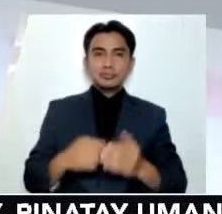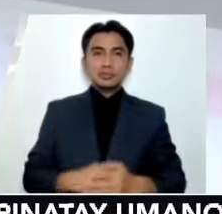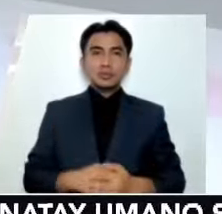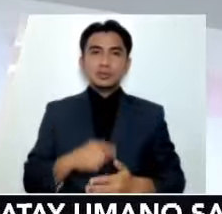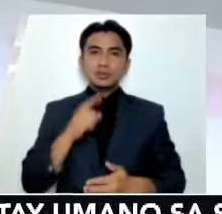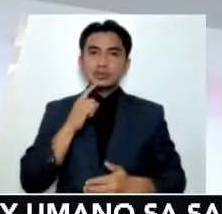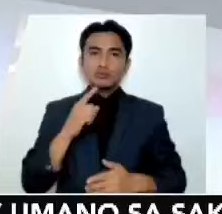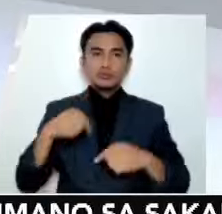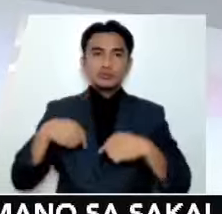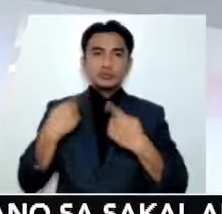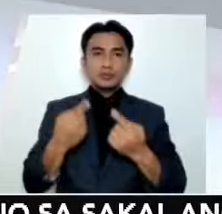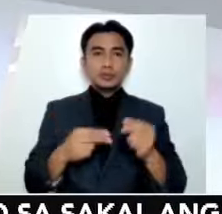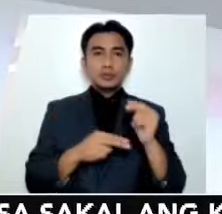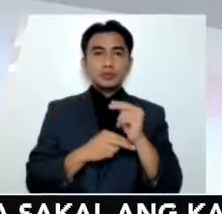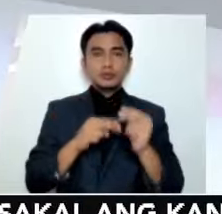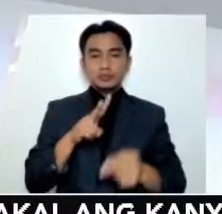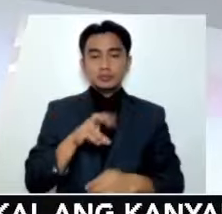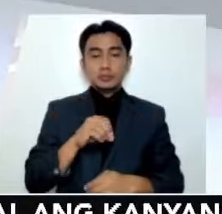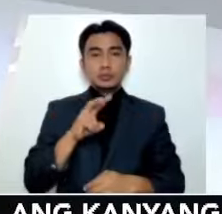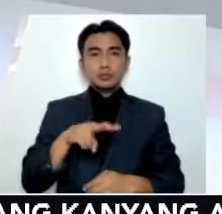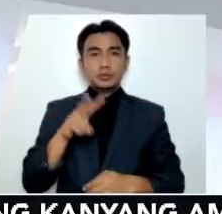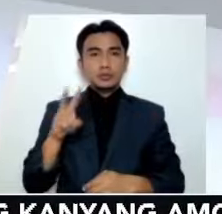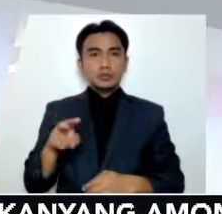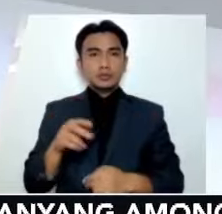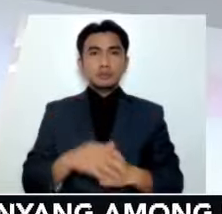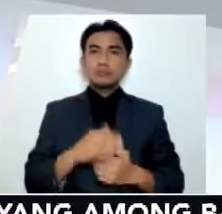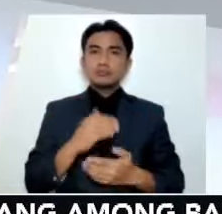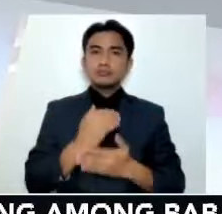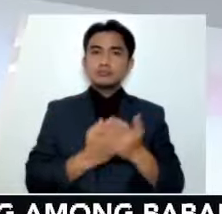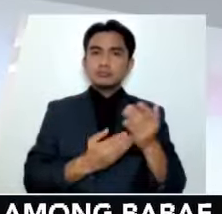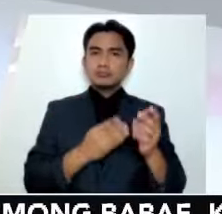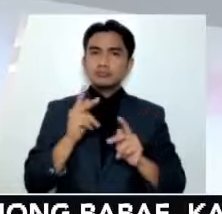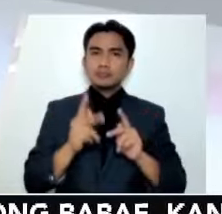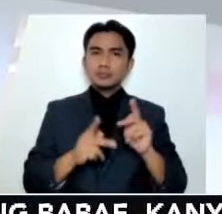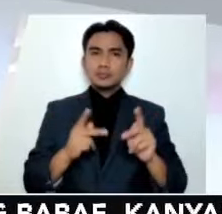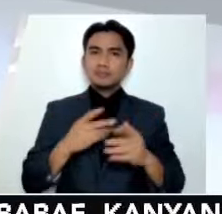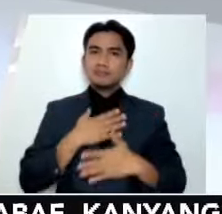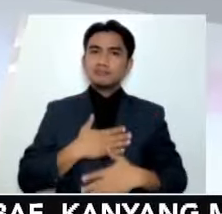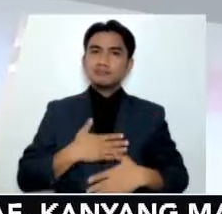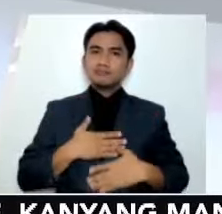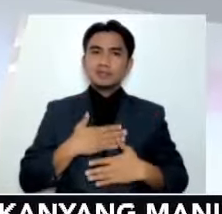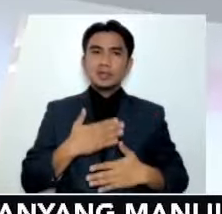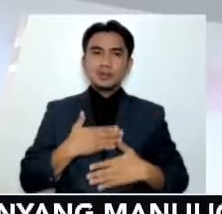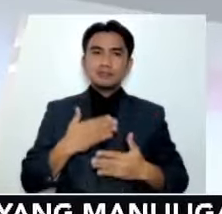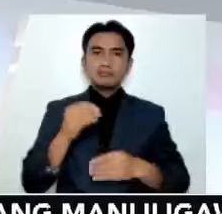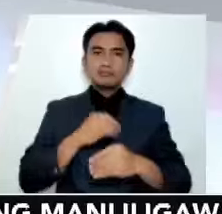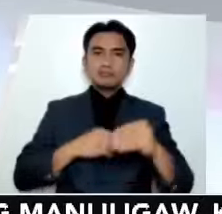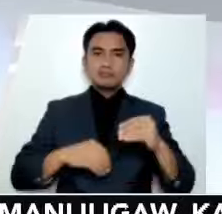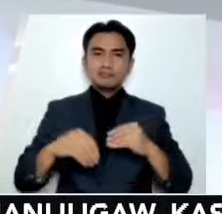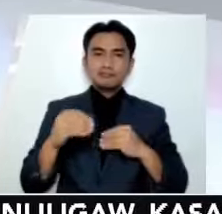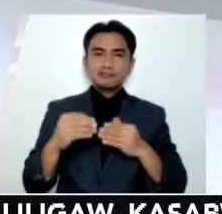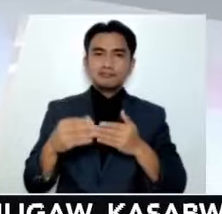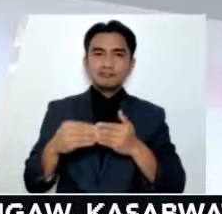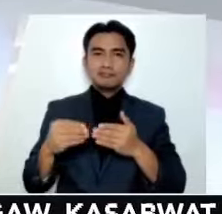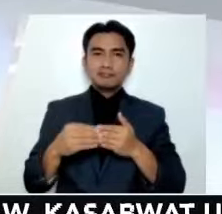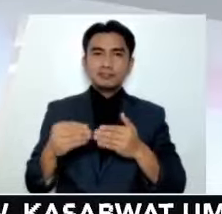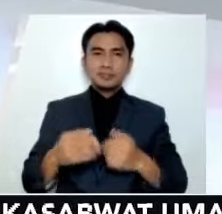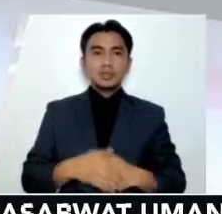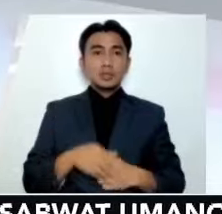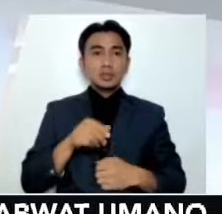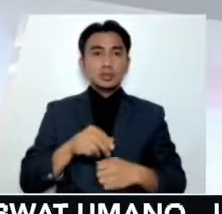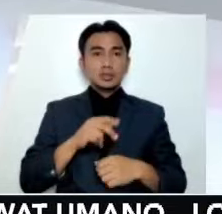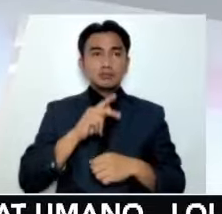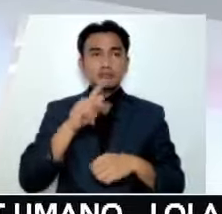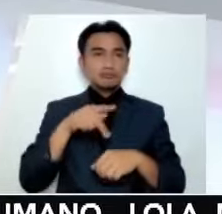2022. Ikinatuwa ito ng ilang kababayan nating nagpapapalit. Ang forecast ng Bangko Sentral ng Pilipinas kung magtutuloy ba